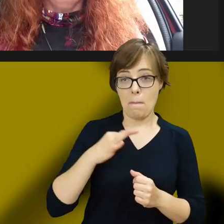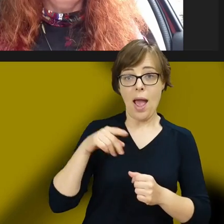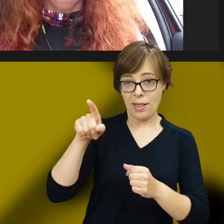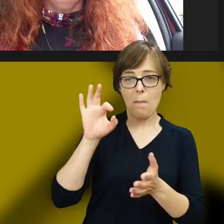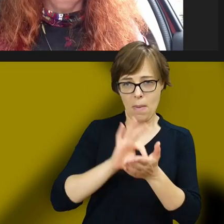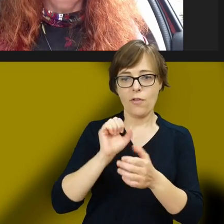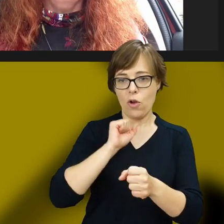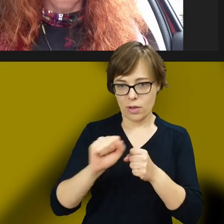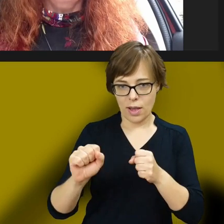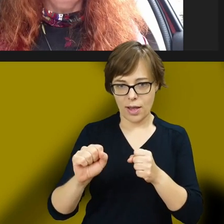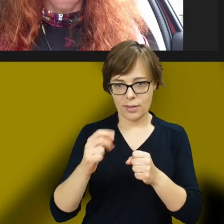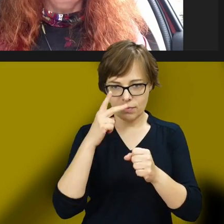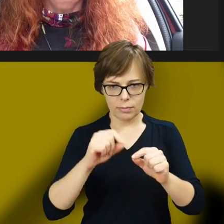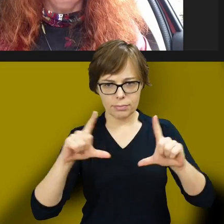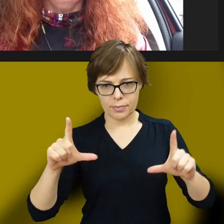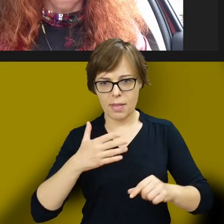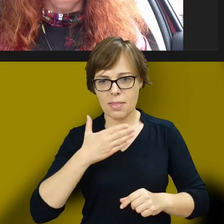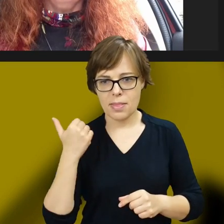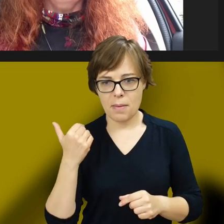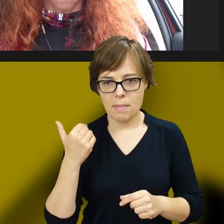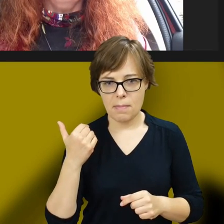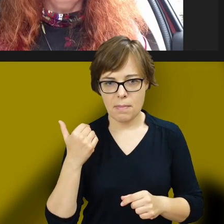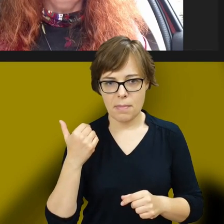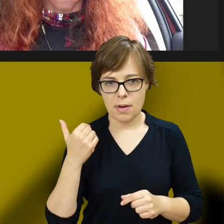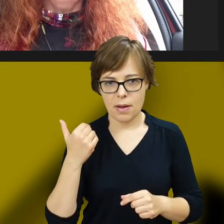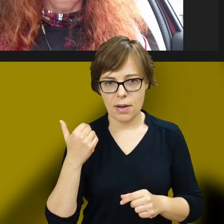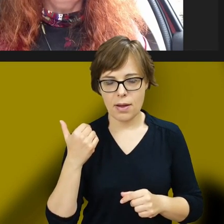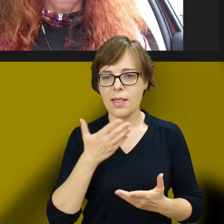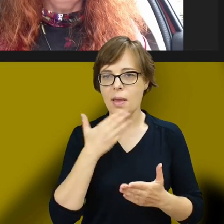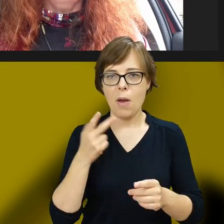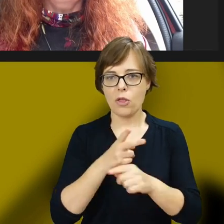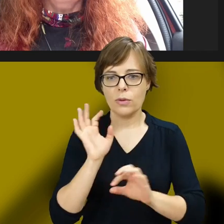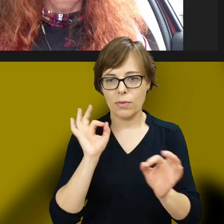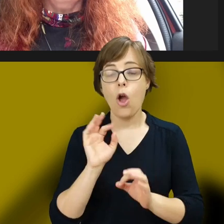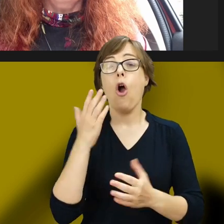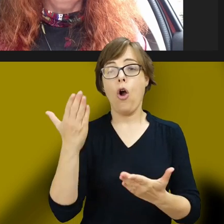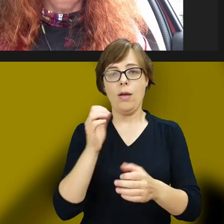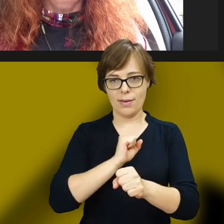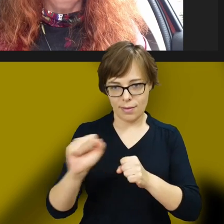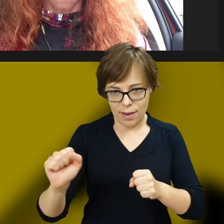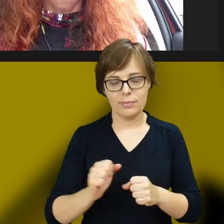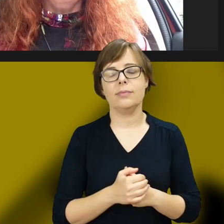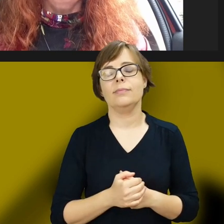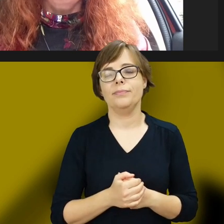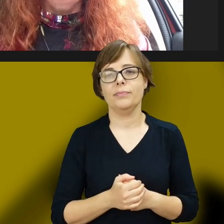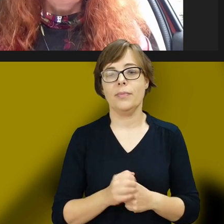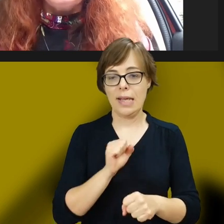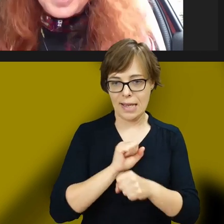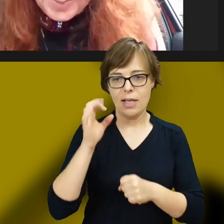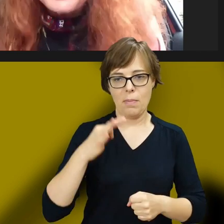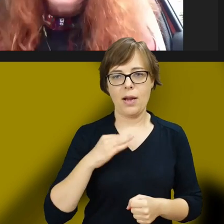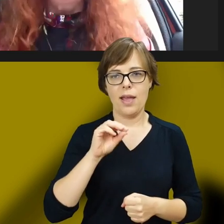panel nie widzi, więc nie mamy dostępu do informacji. Witamy serdecznie. Widzimy panią Ewę